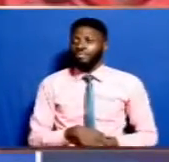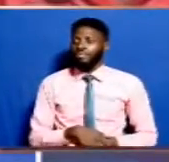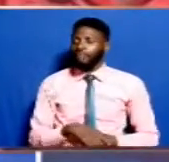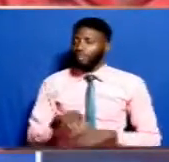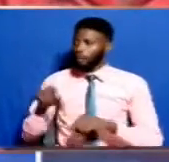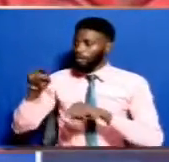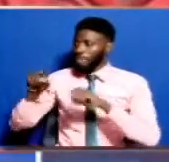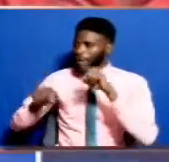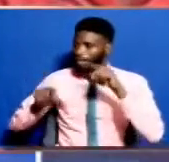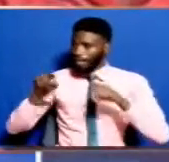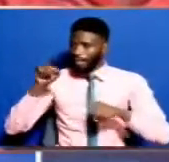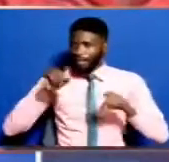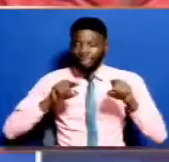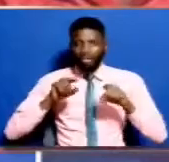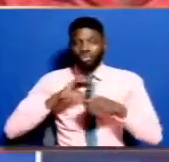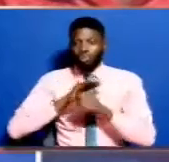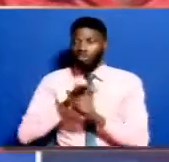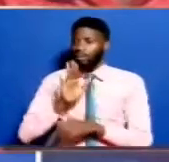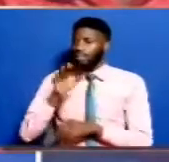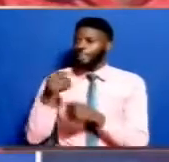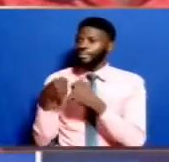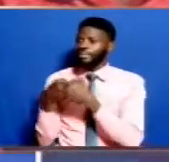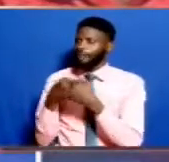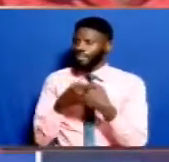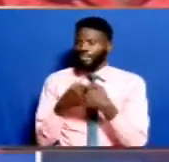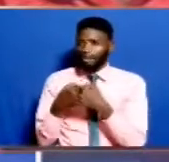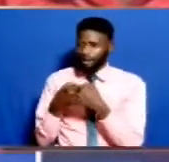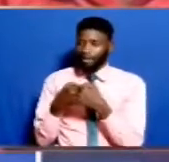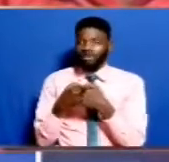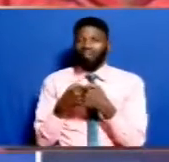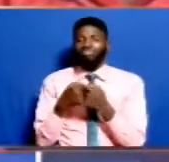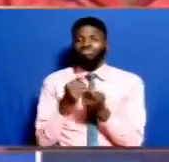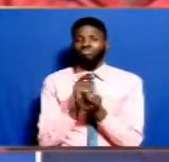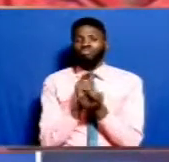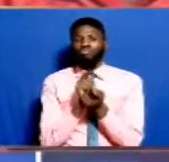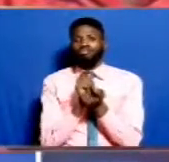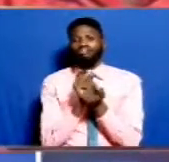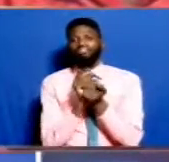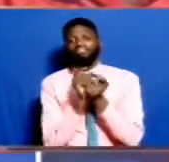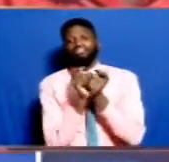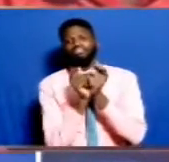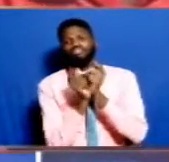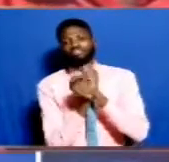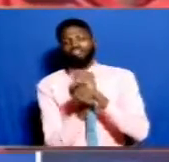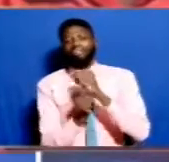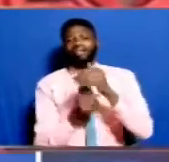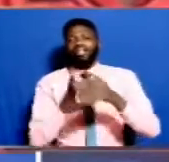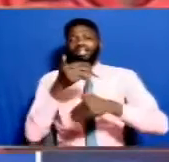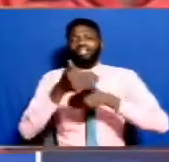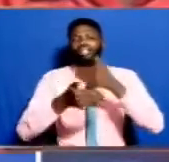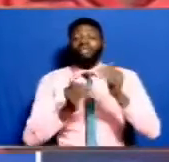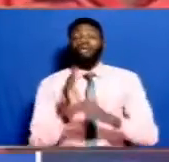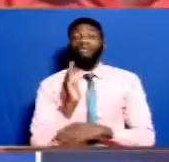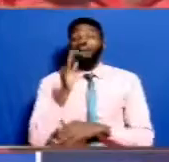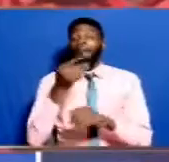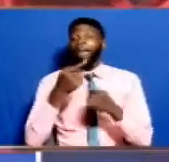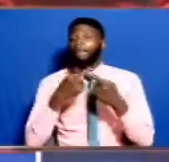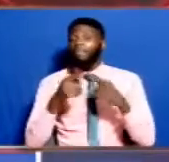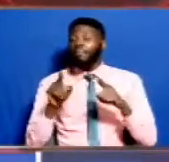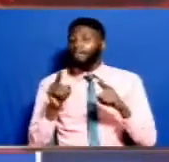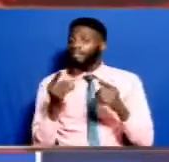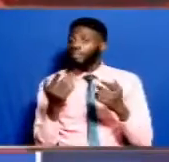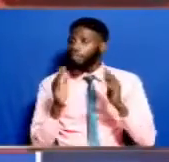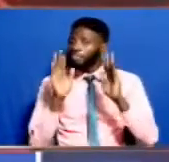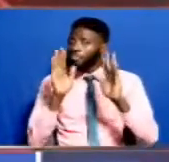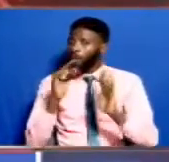challenge. I mean, it's going to be revolving over the period. But you know, the point is how